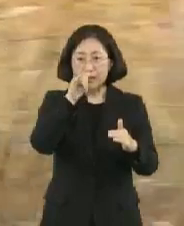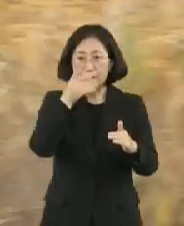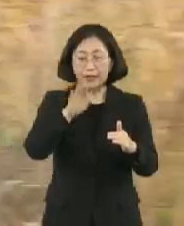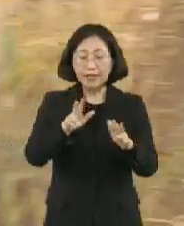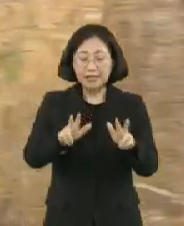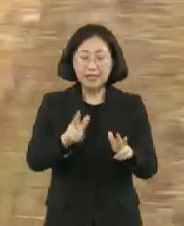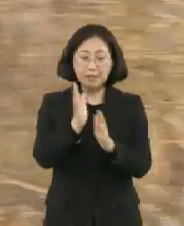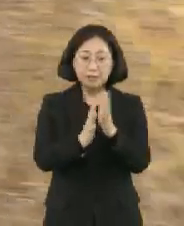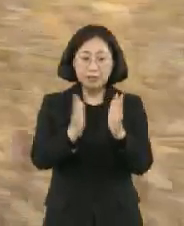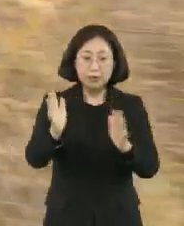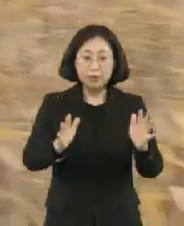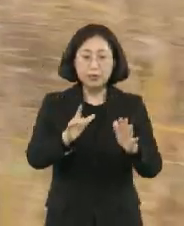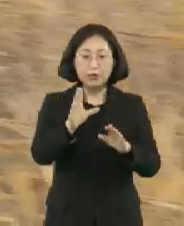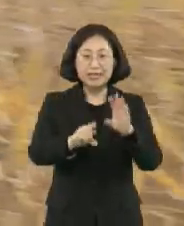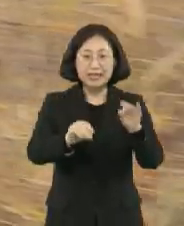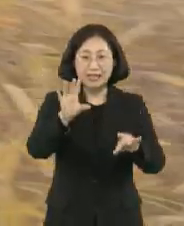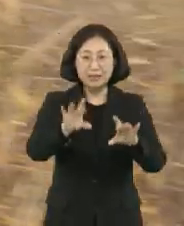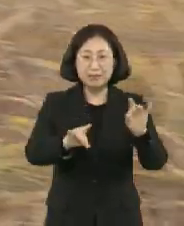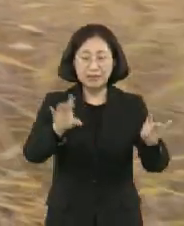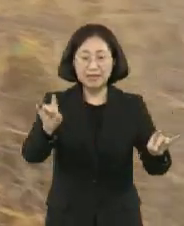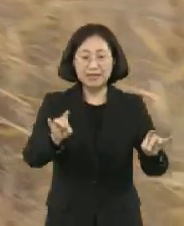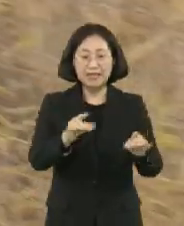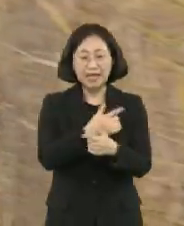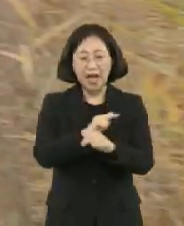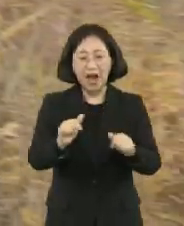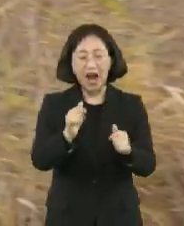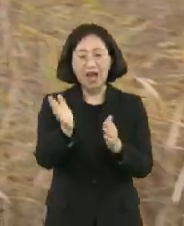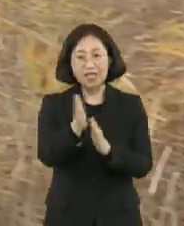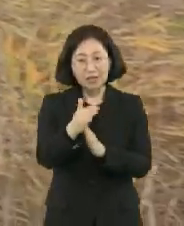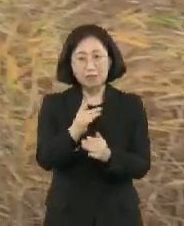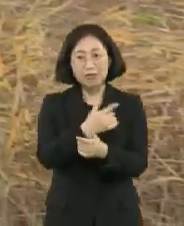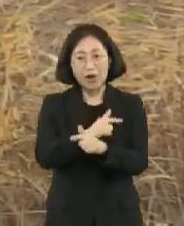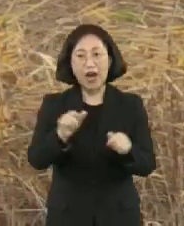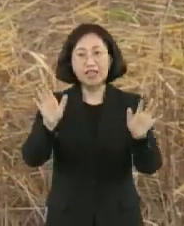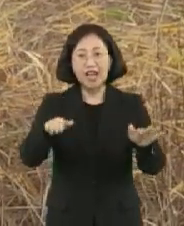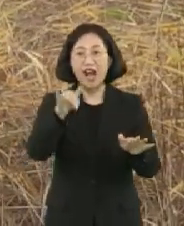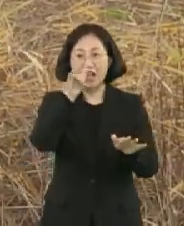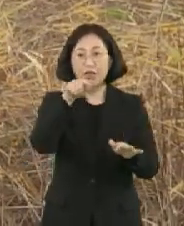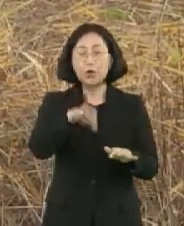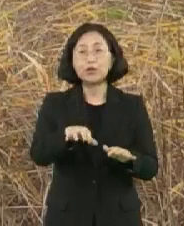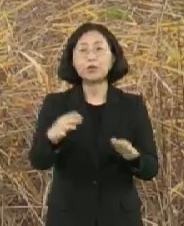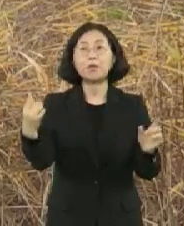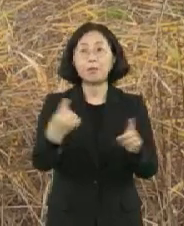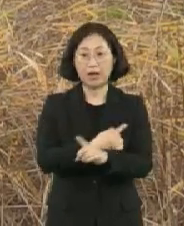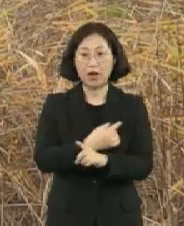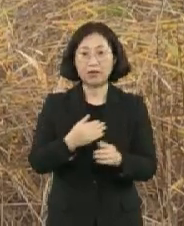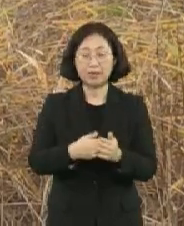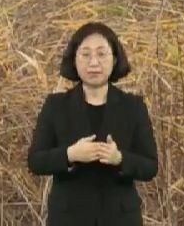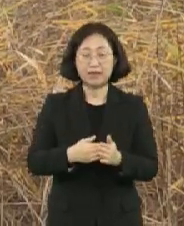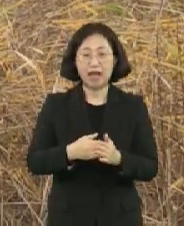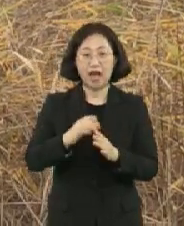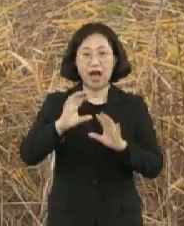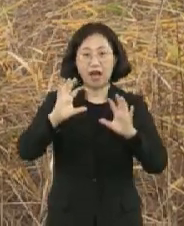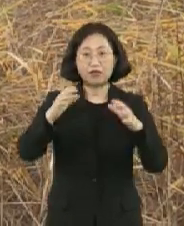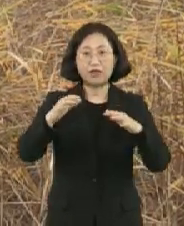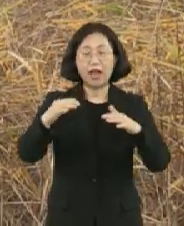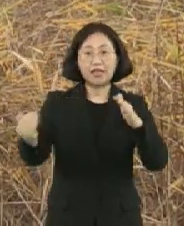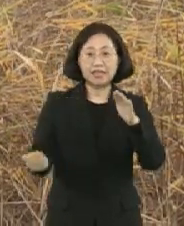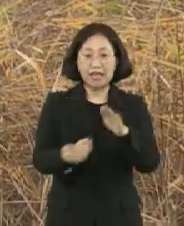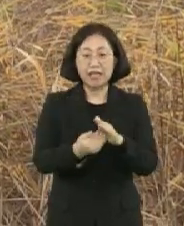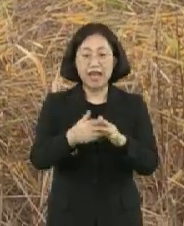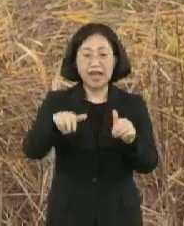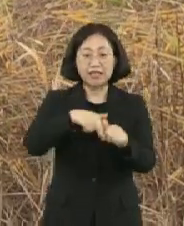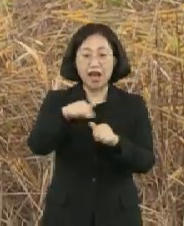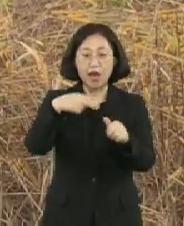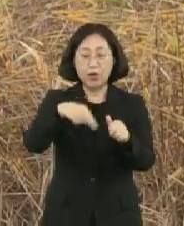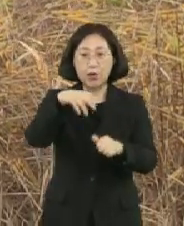푸른 숲과 습지 그리고 다양한 동식물이 있는 생태계의 복으로 탈바꿈했습니다. 국내 최고의 자연 교육장을